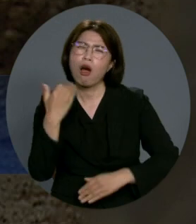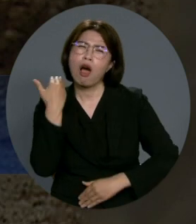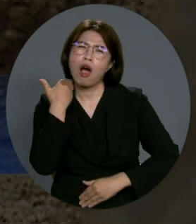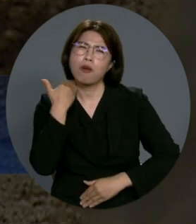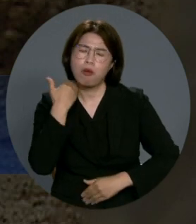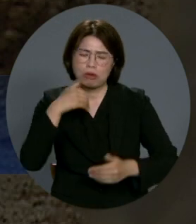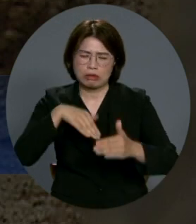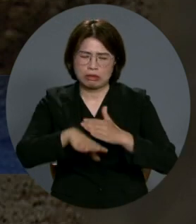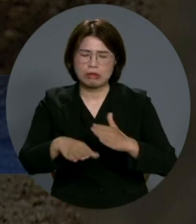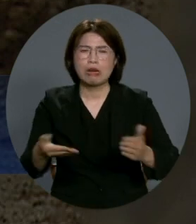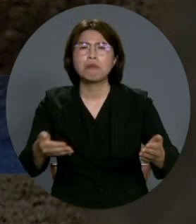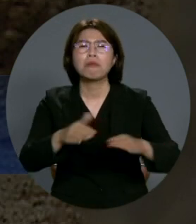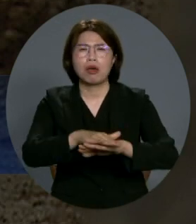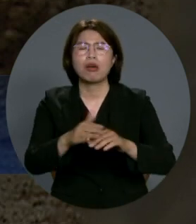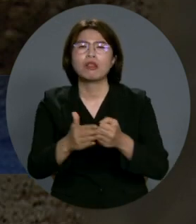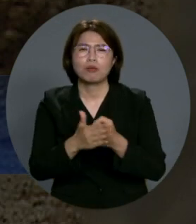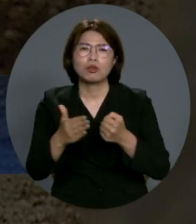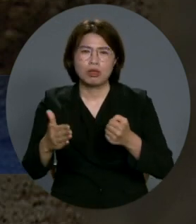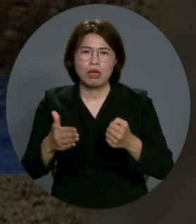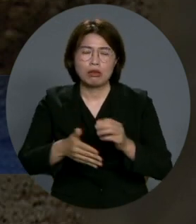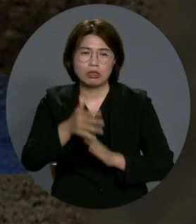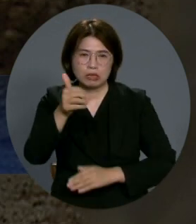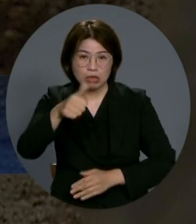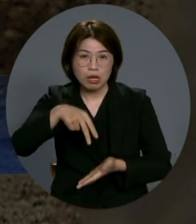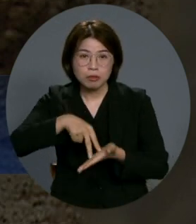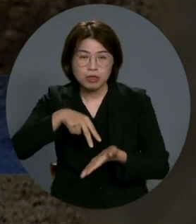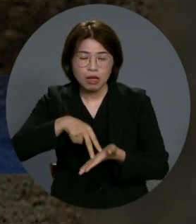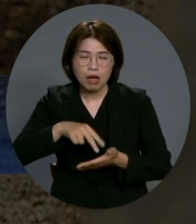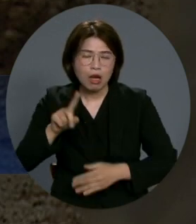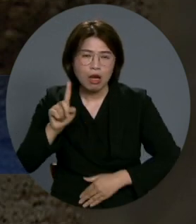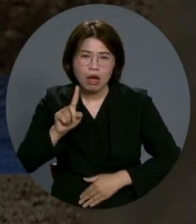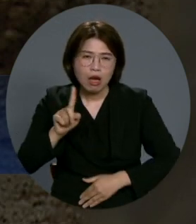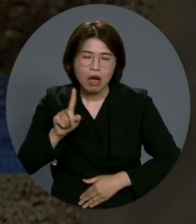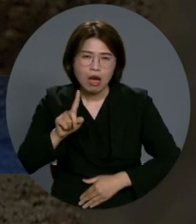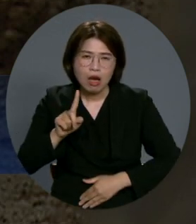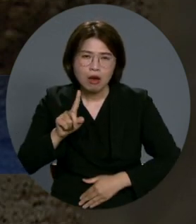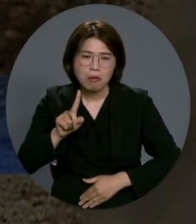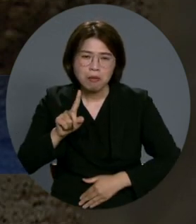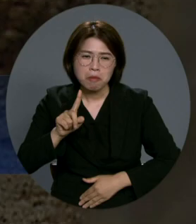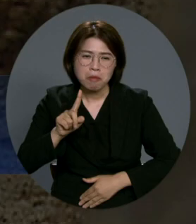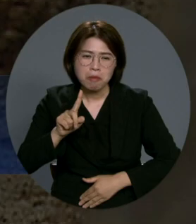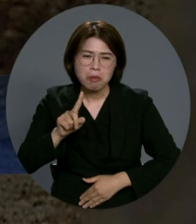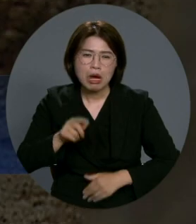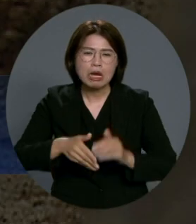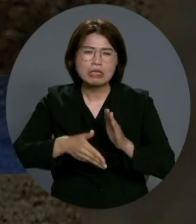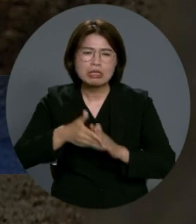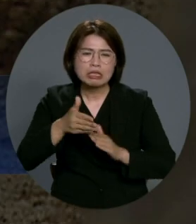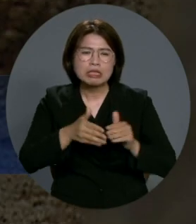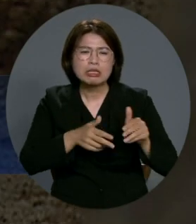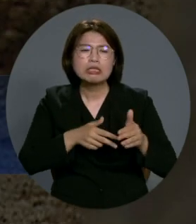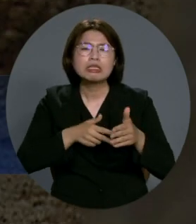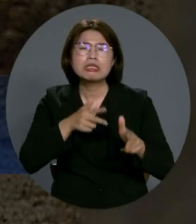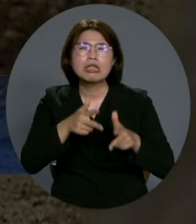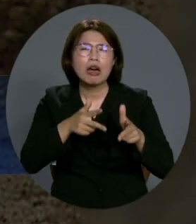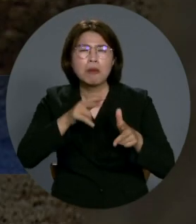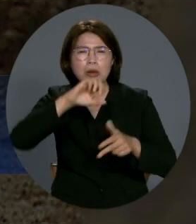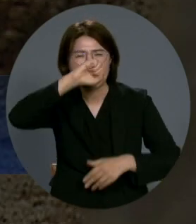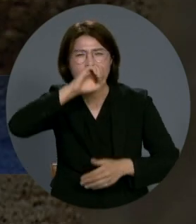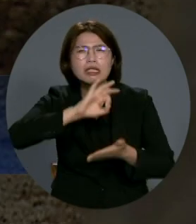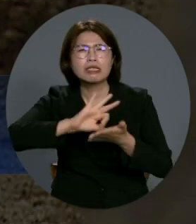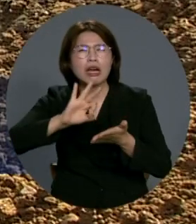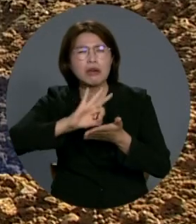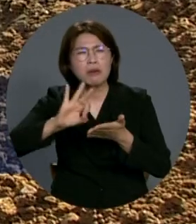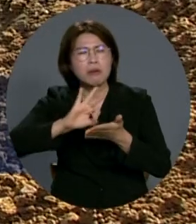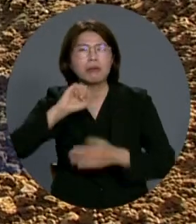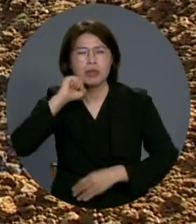지하에 대해서 이제 단체장 입장에서는 히브리서 자체 사업으로 이거를 추진하기에는 예산이 바로바로